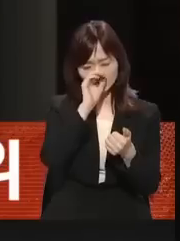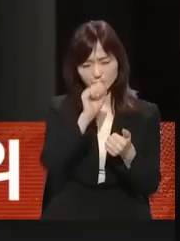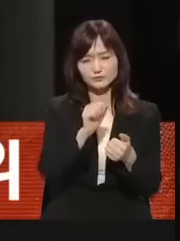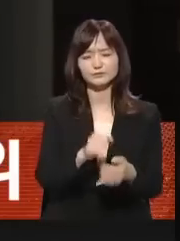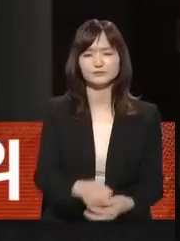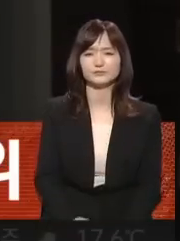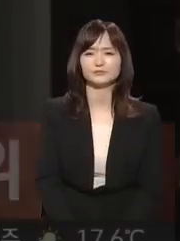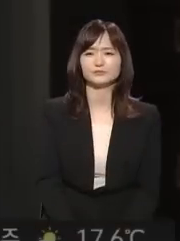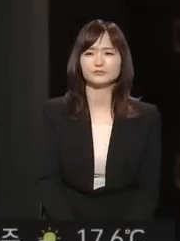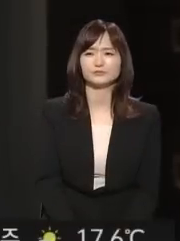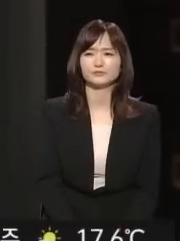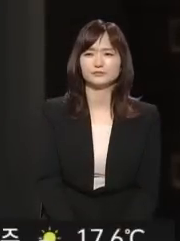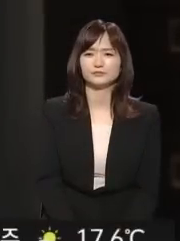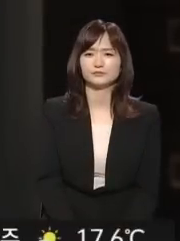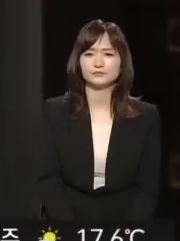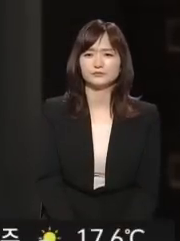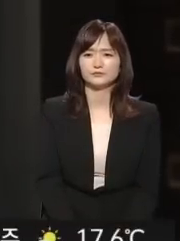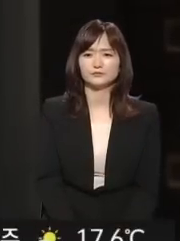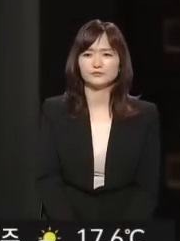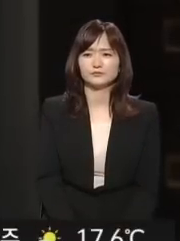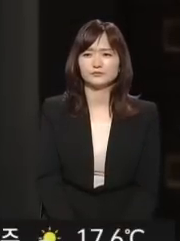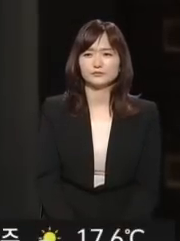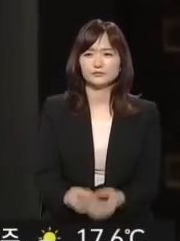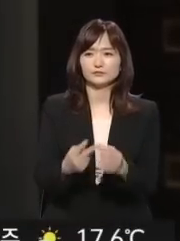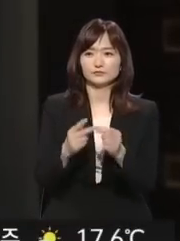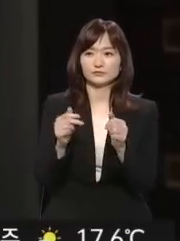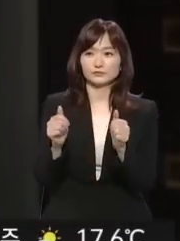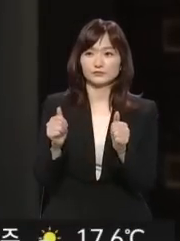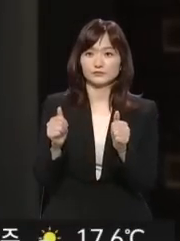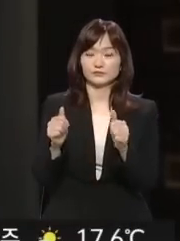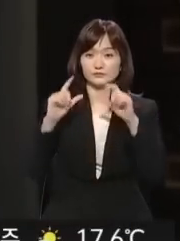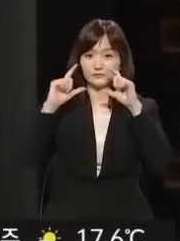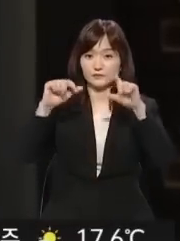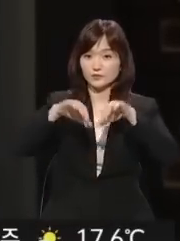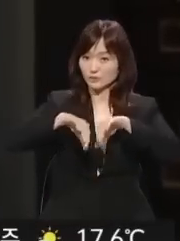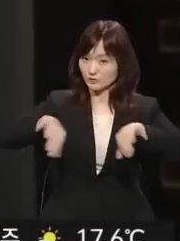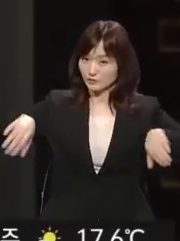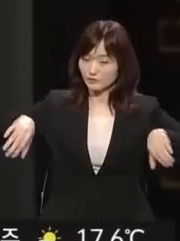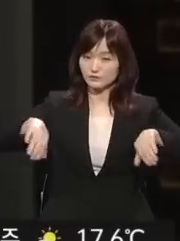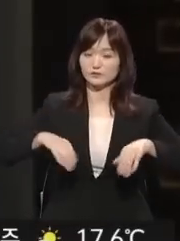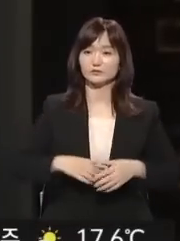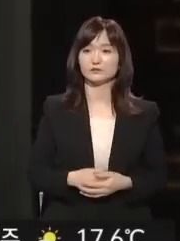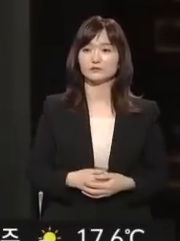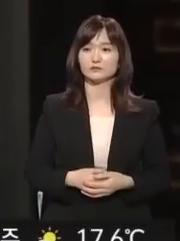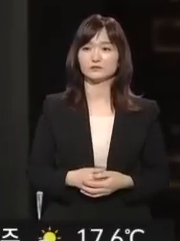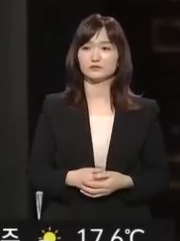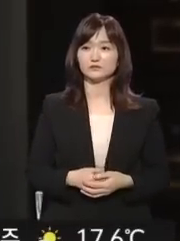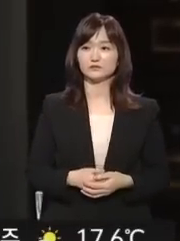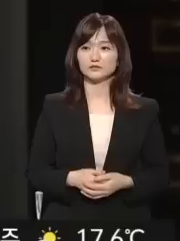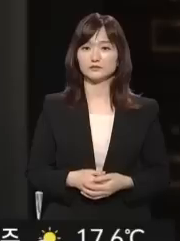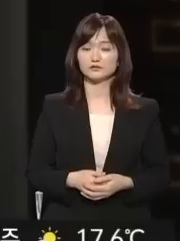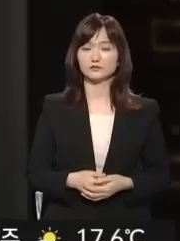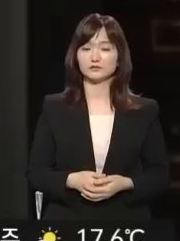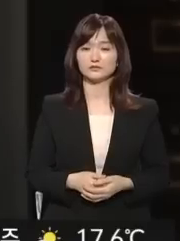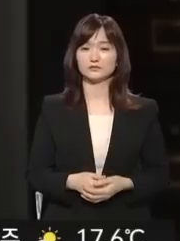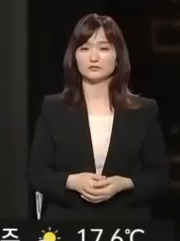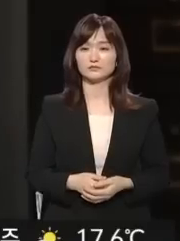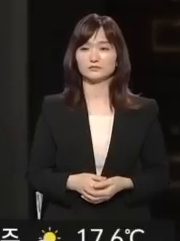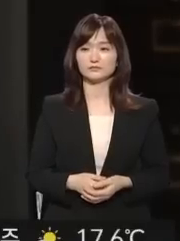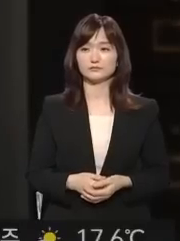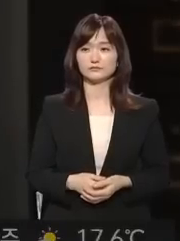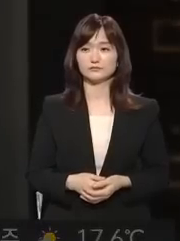진짜 이건 뭐 일단이 항소심 선고라는 약간 별개 문제인데 방금 그 메시지 다시 한번 보여